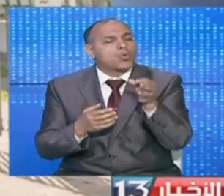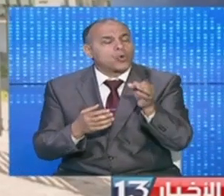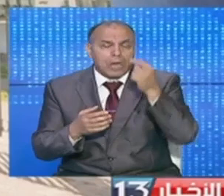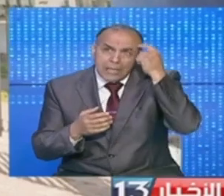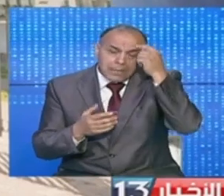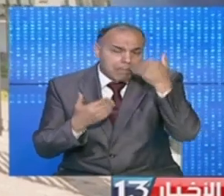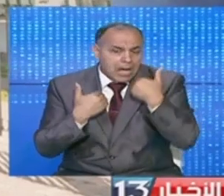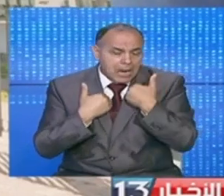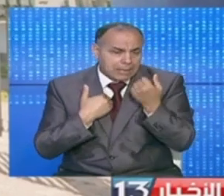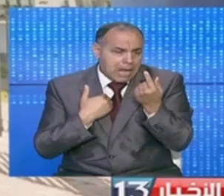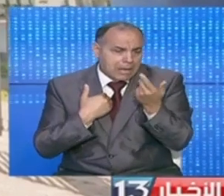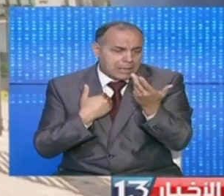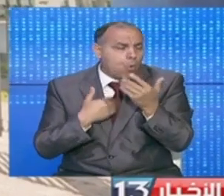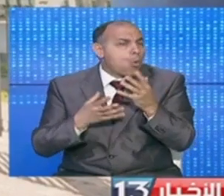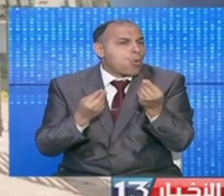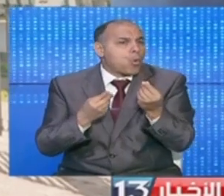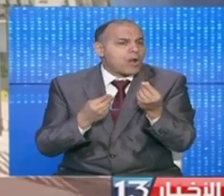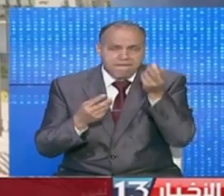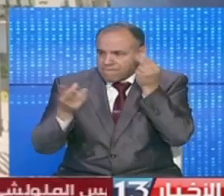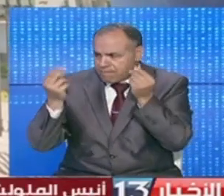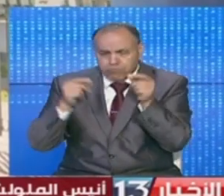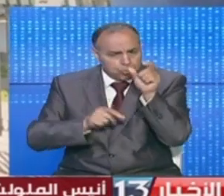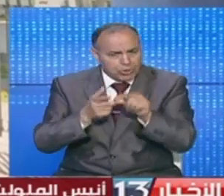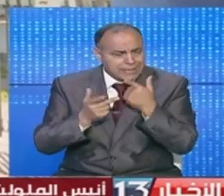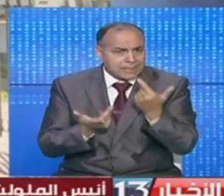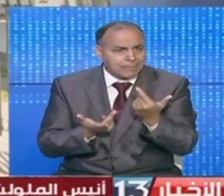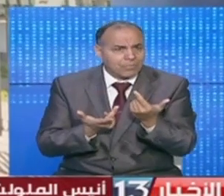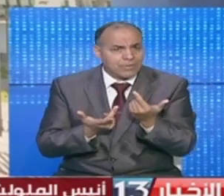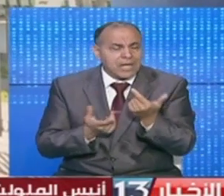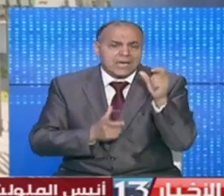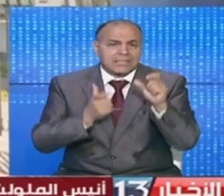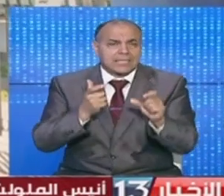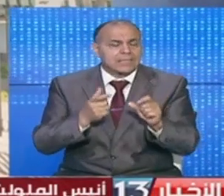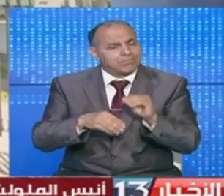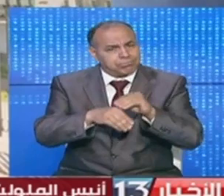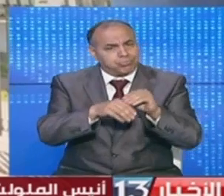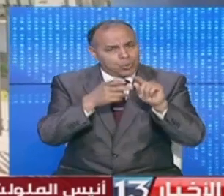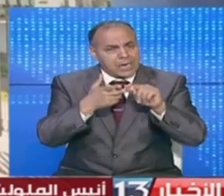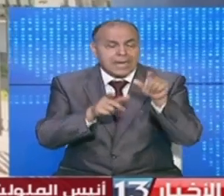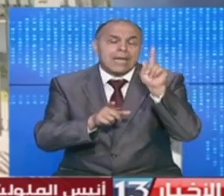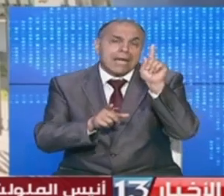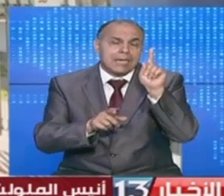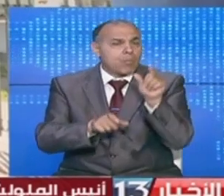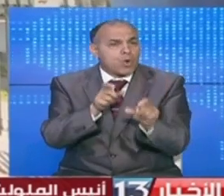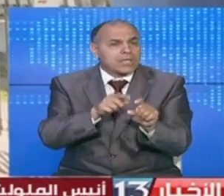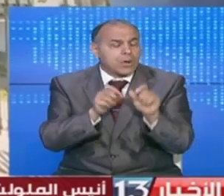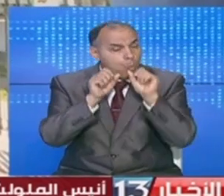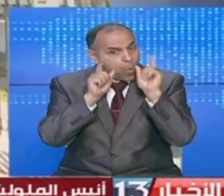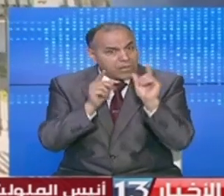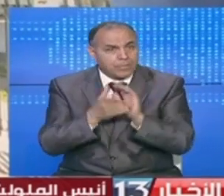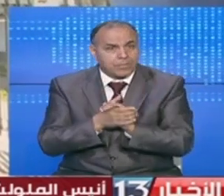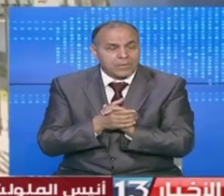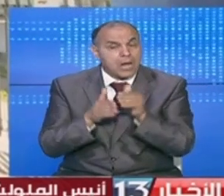نتصور انه النهارين هذوما بكثير من التفاهم منا حاولنا انه الناس هذه ننقلوها، لكن المواطنين يكونوا واضحين انه